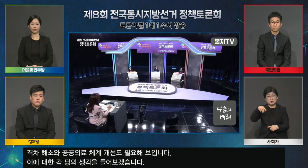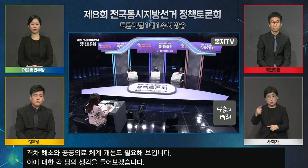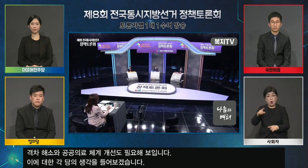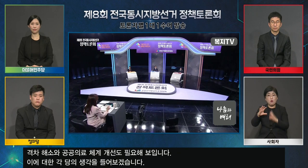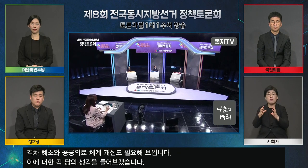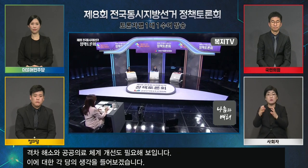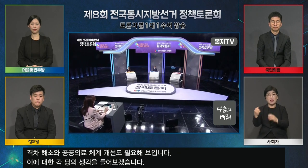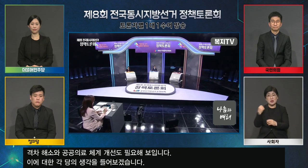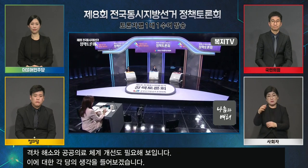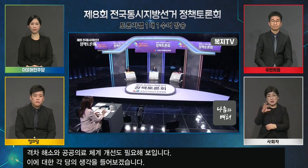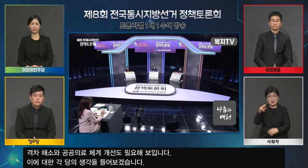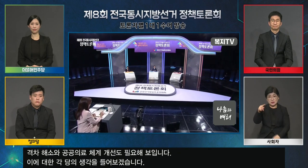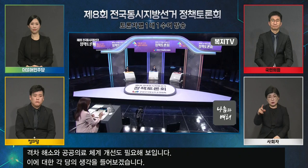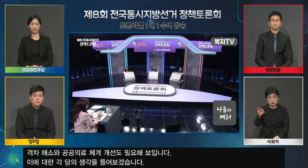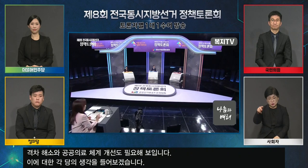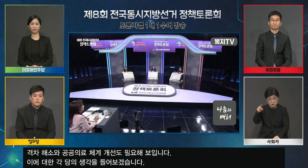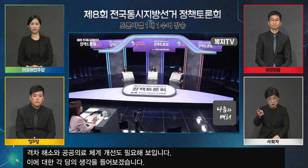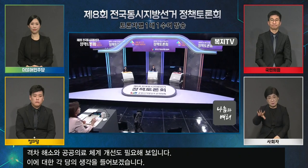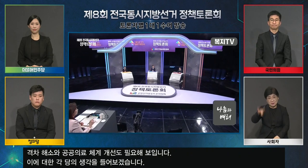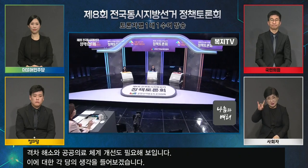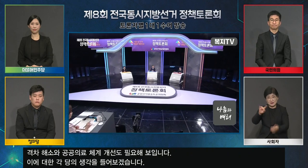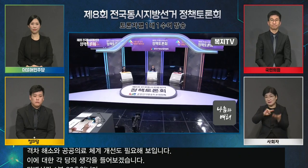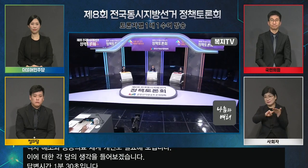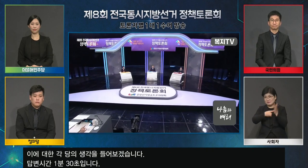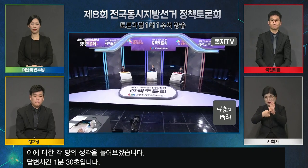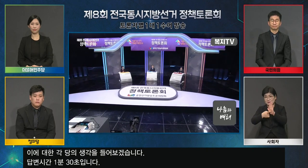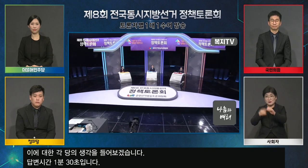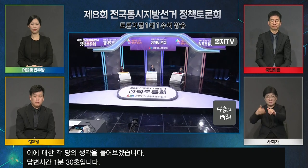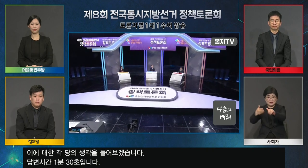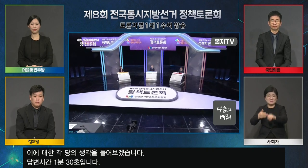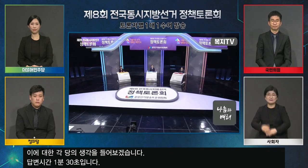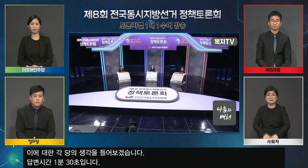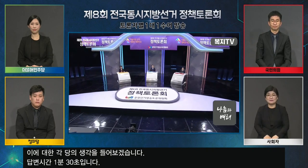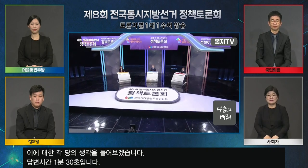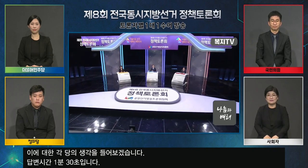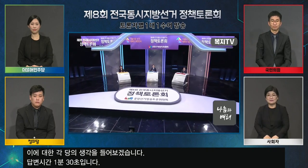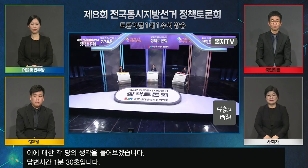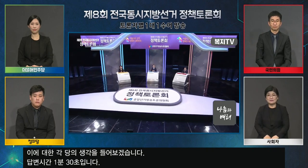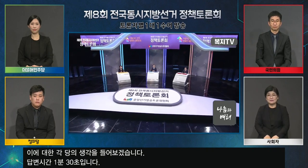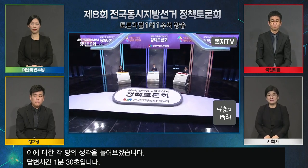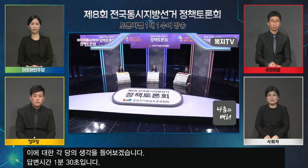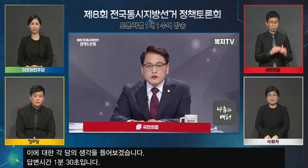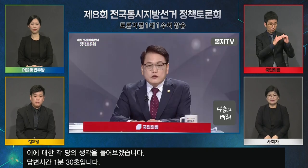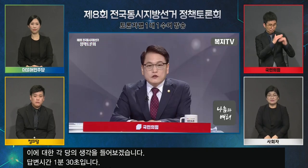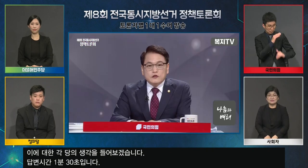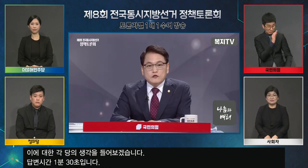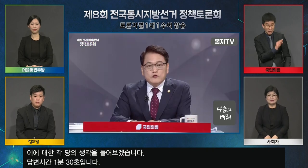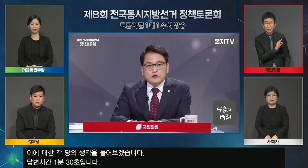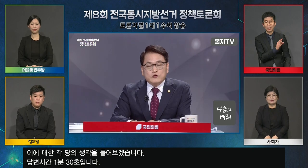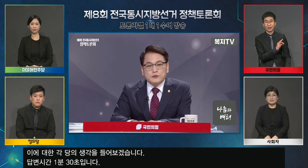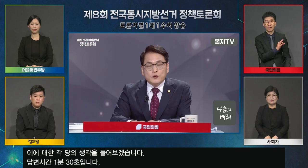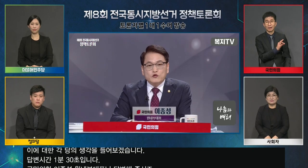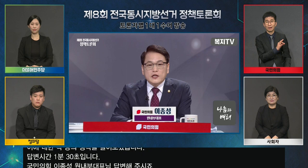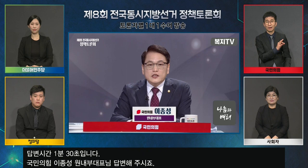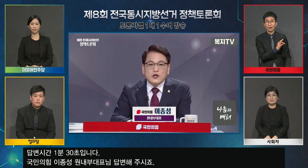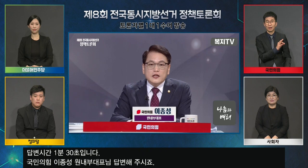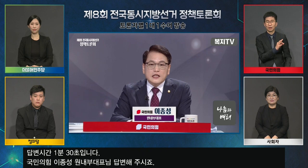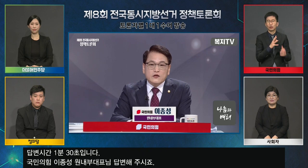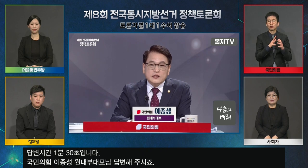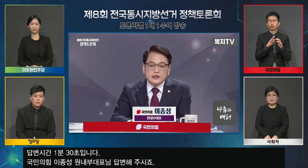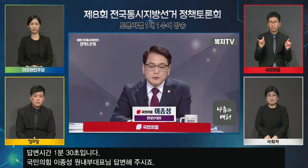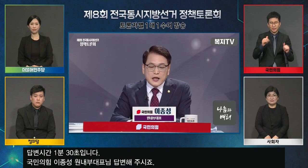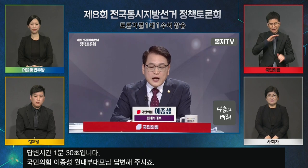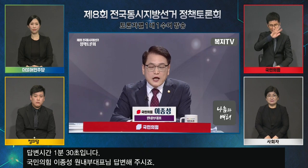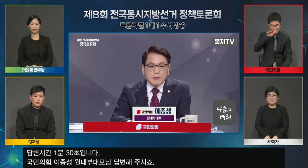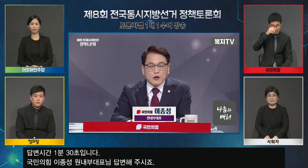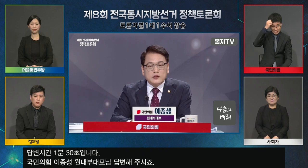이종성 원내부 대표님 답변해 주시죠. 네 말씀해 주신 사례와 관련해서는 우리 국민 모두가 기억하는